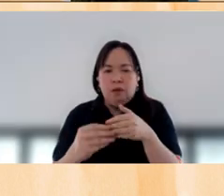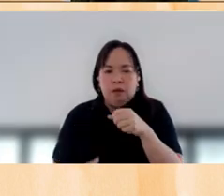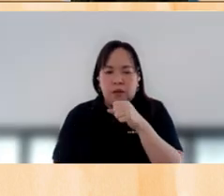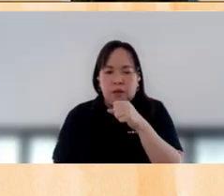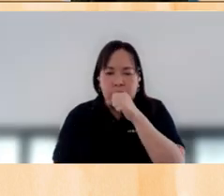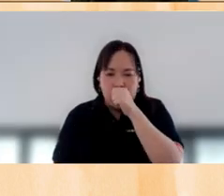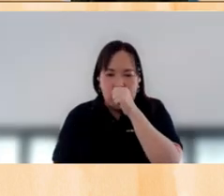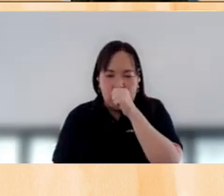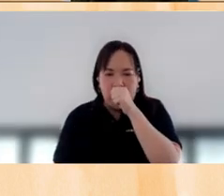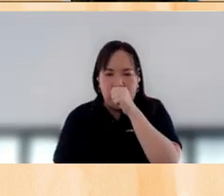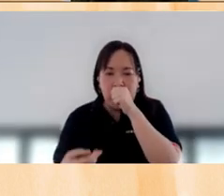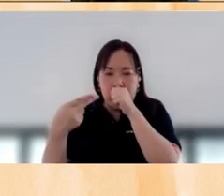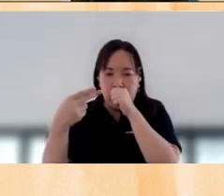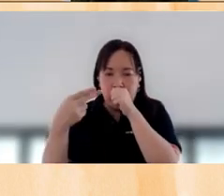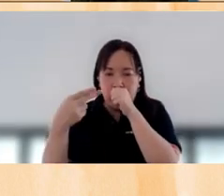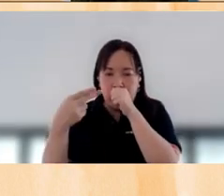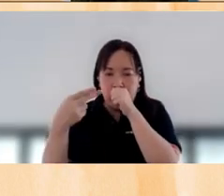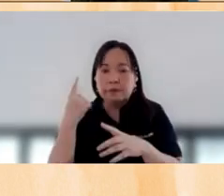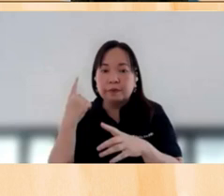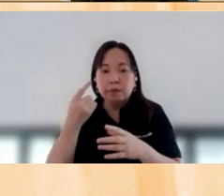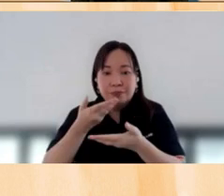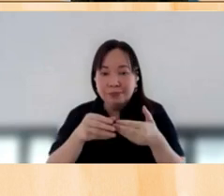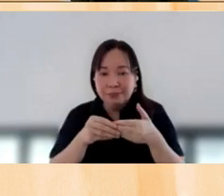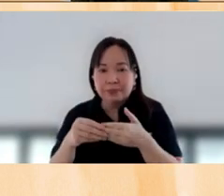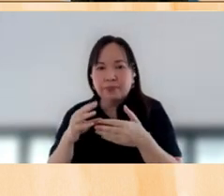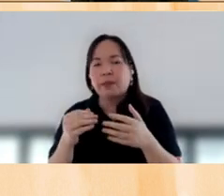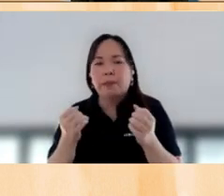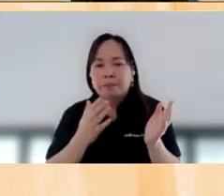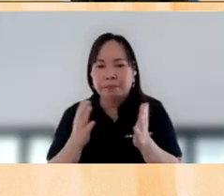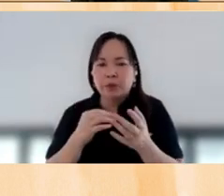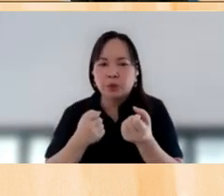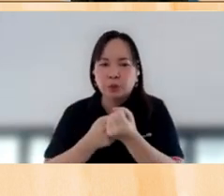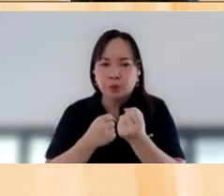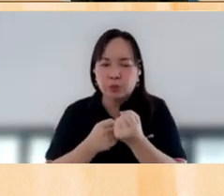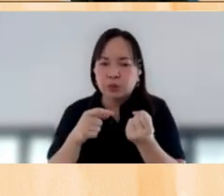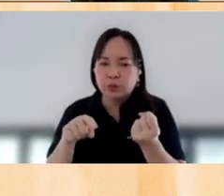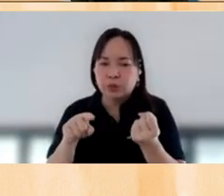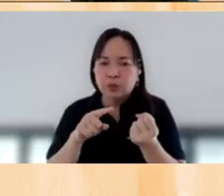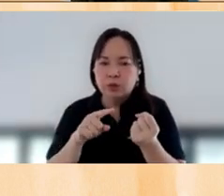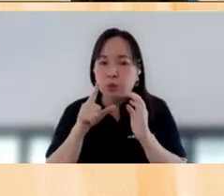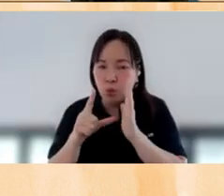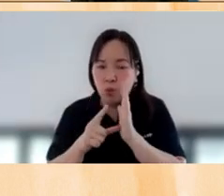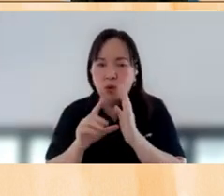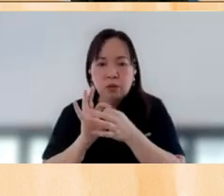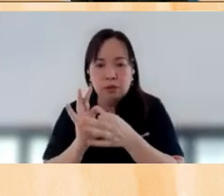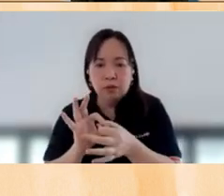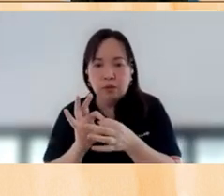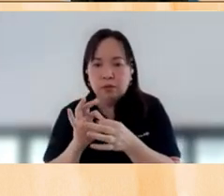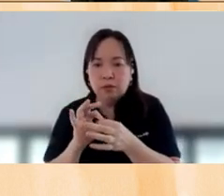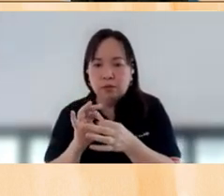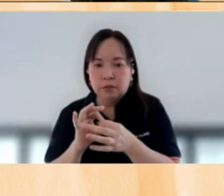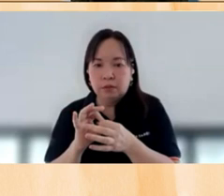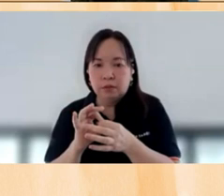counselors at pagsuporta sa mga legislation na may kinalaman sa pagtataglay ng mga paglalagay ng mga health professionals